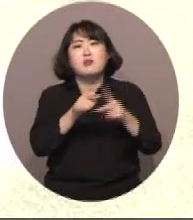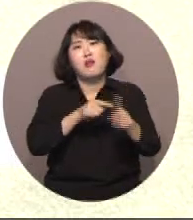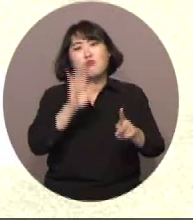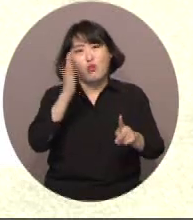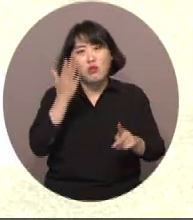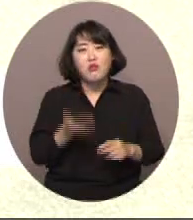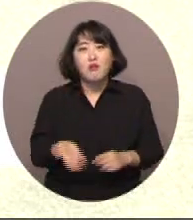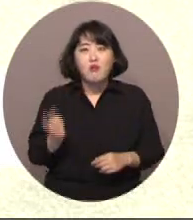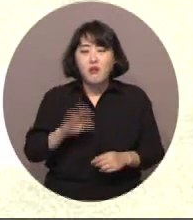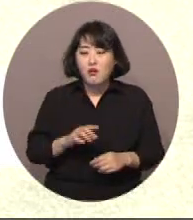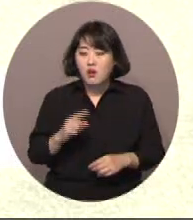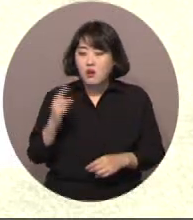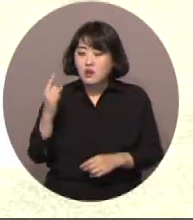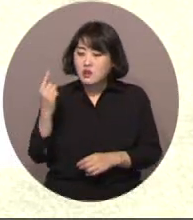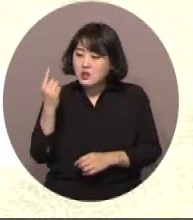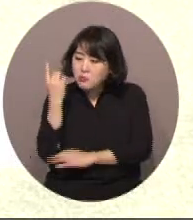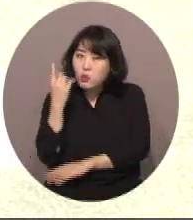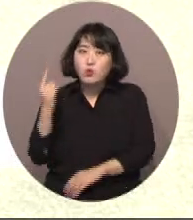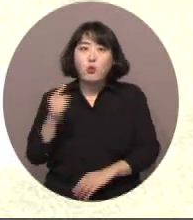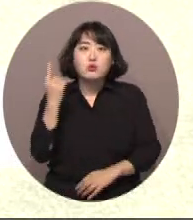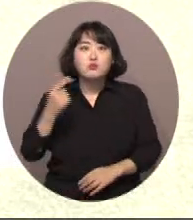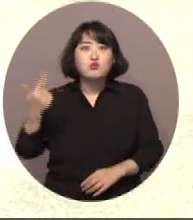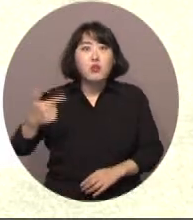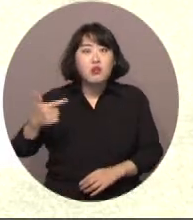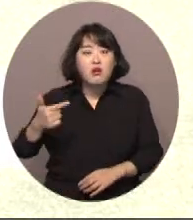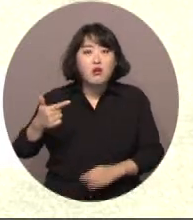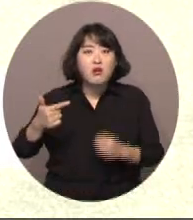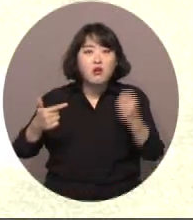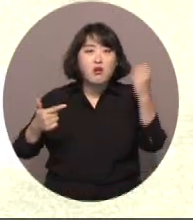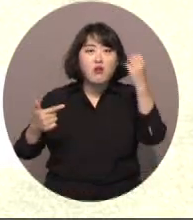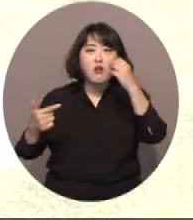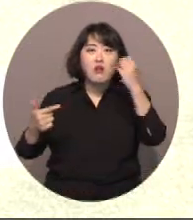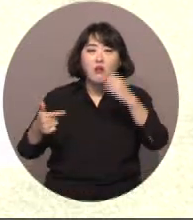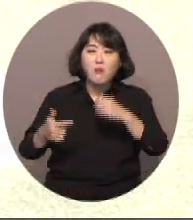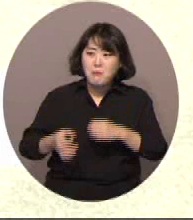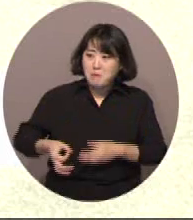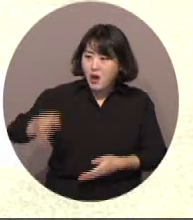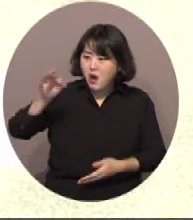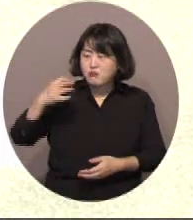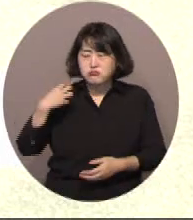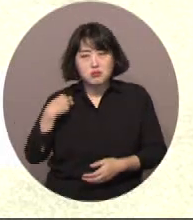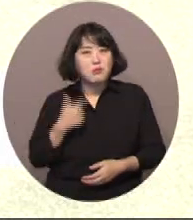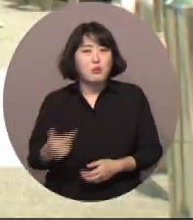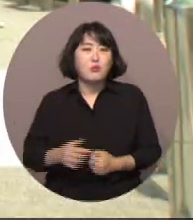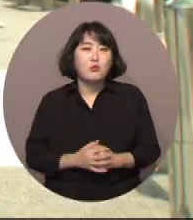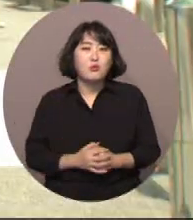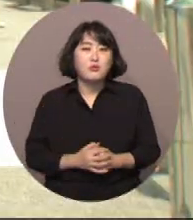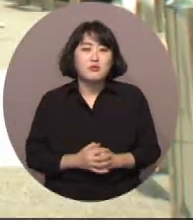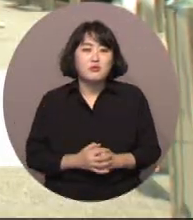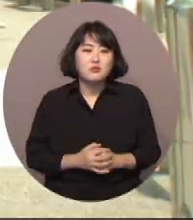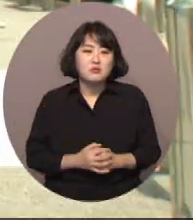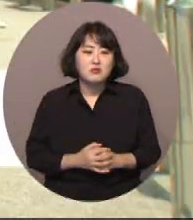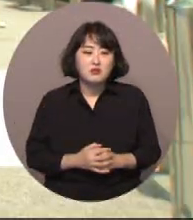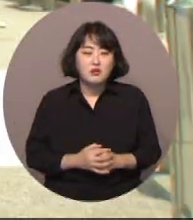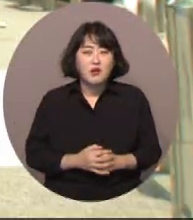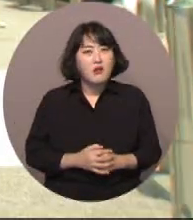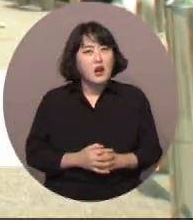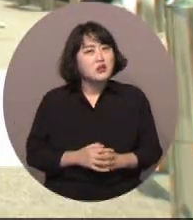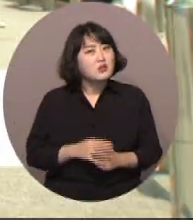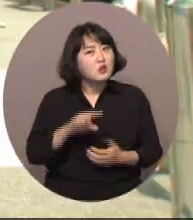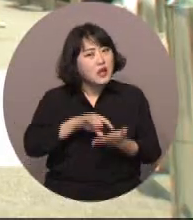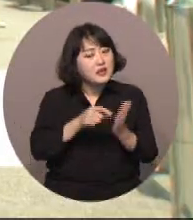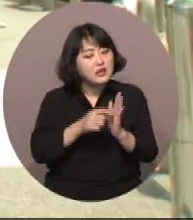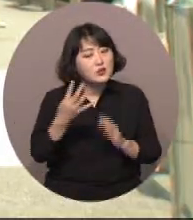하겠는데 기본 요금이 6,000원이니까 많이 부담스러울 것 같아요. 한 4,500원 정도